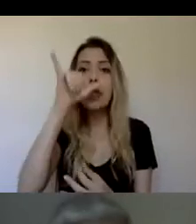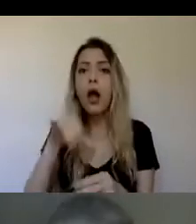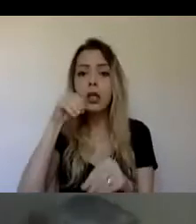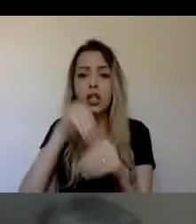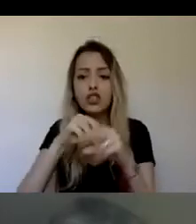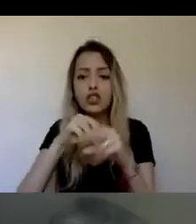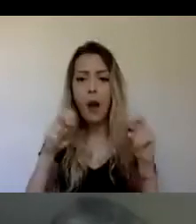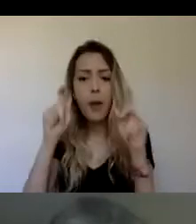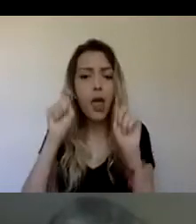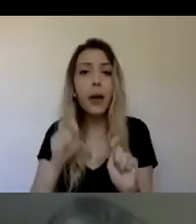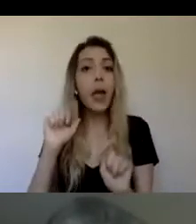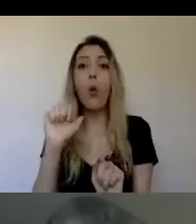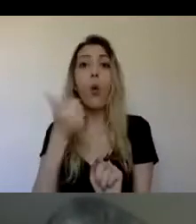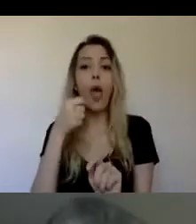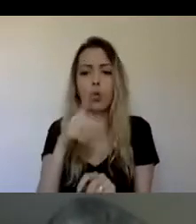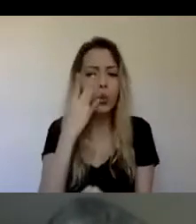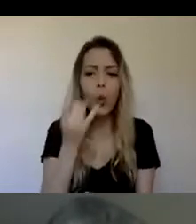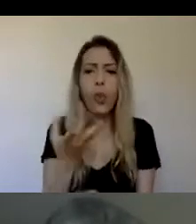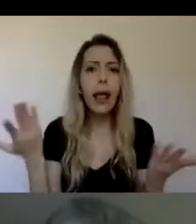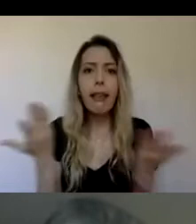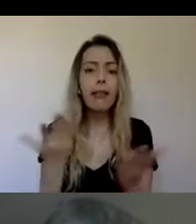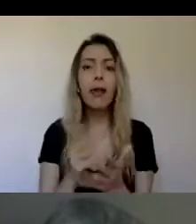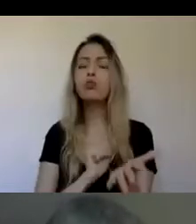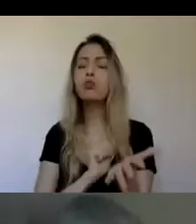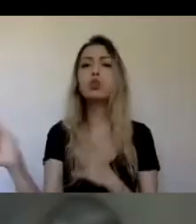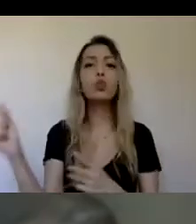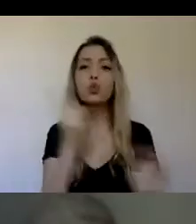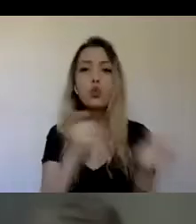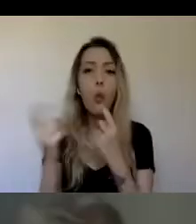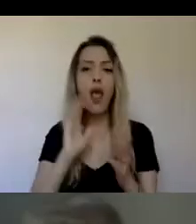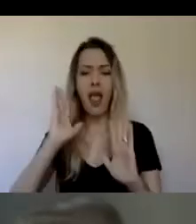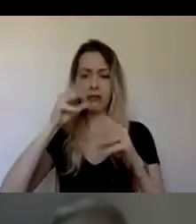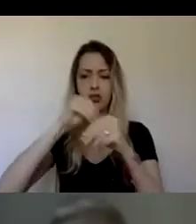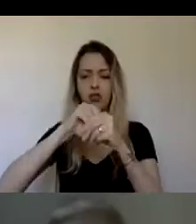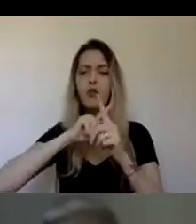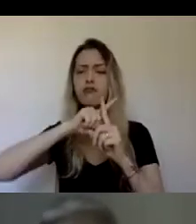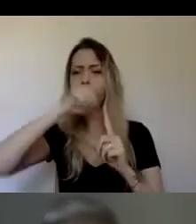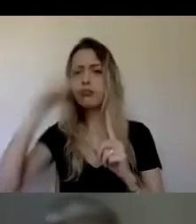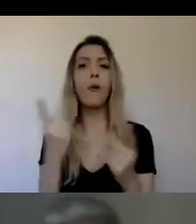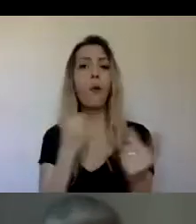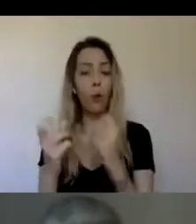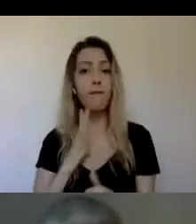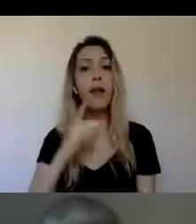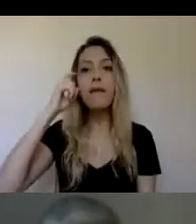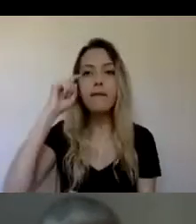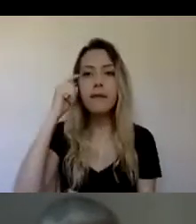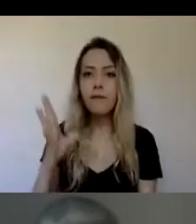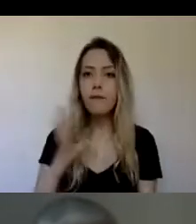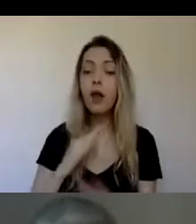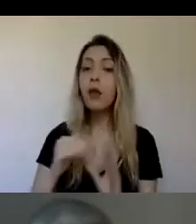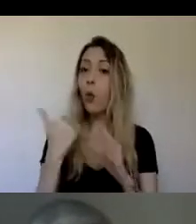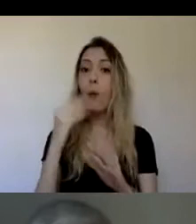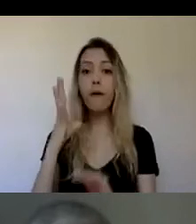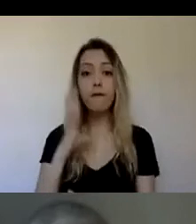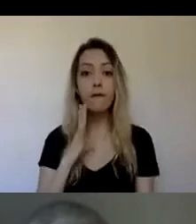açısından önemi ne? Tüm sorularınızı, etkinlik boyunca sorularınızı, görüşlerinizi,